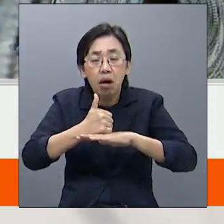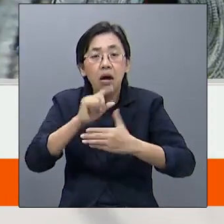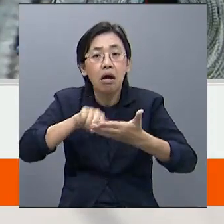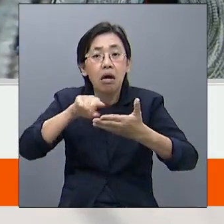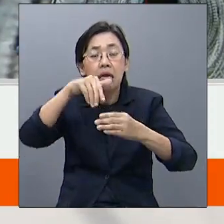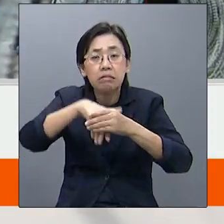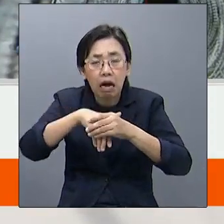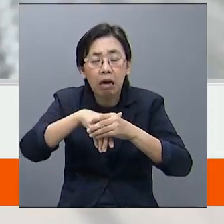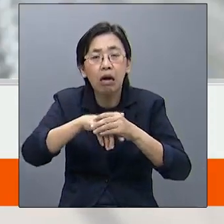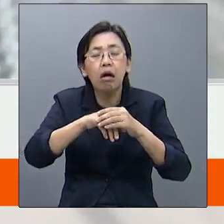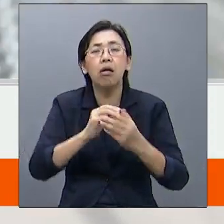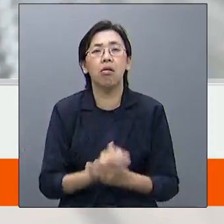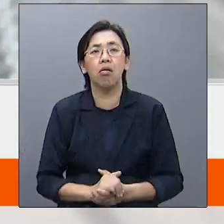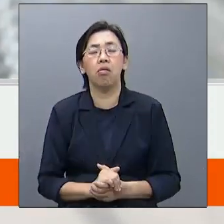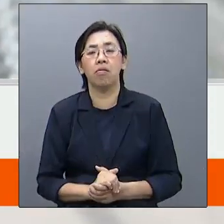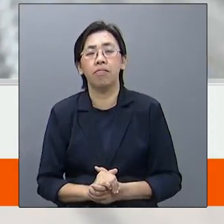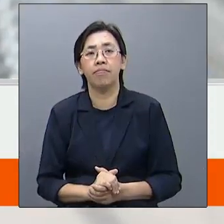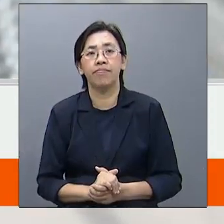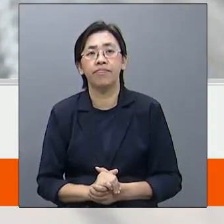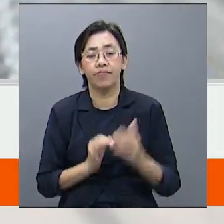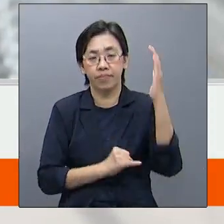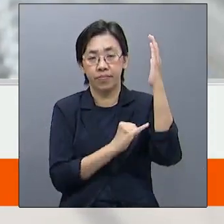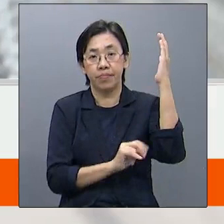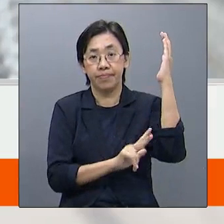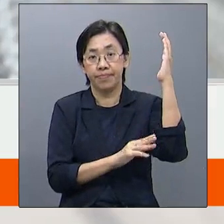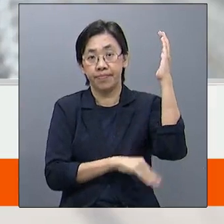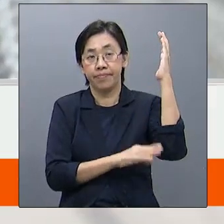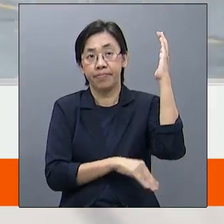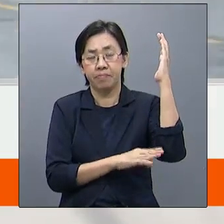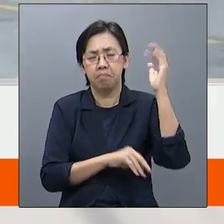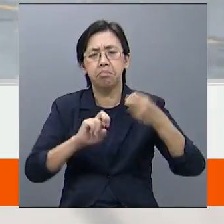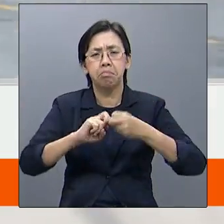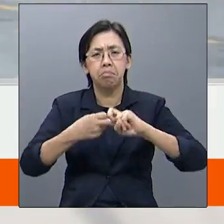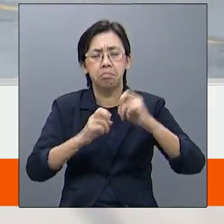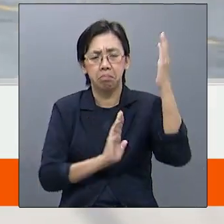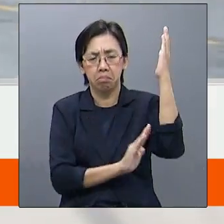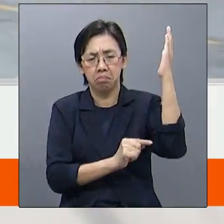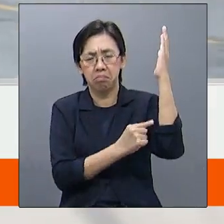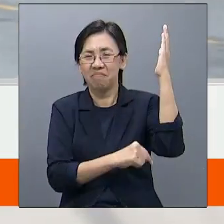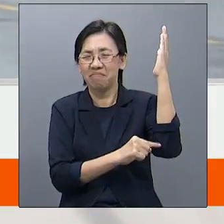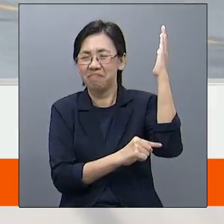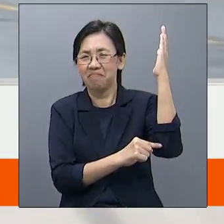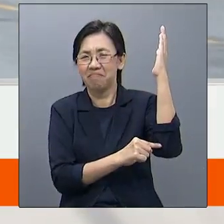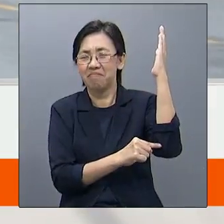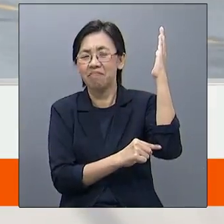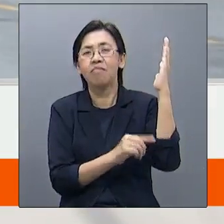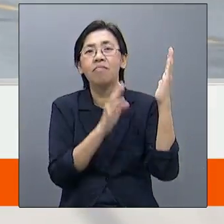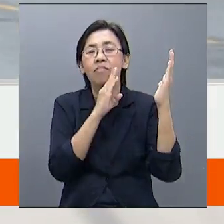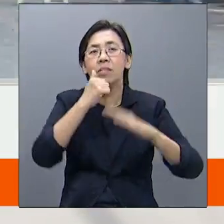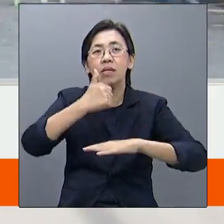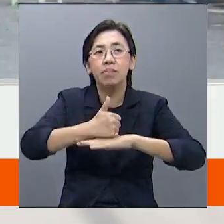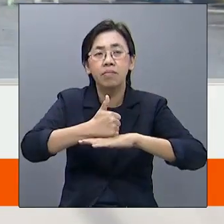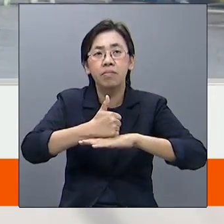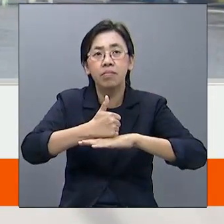นี่กลมาสในจัหวัด 3 จวดชายแนภาคใต้สภาพปัหา ถ้าจะเอาพูดถงคู่ว่า